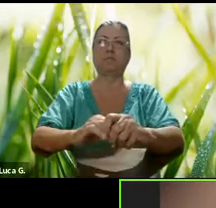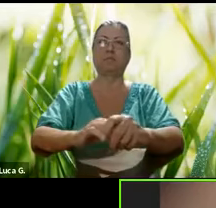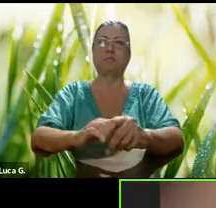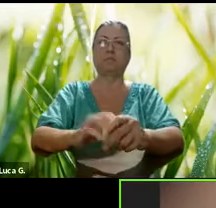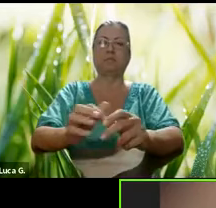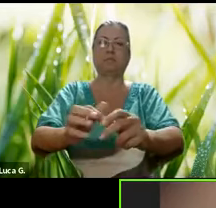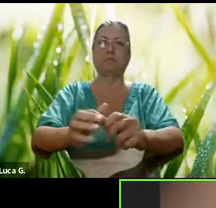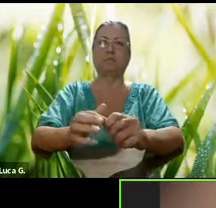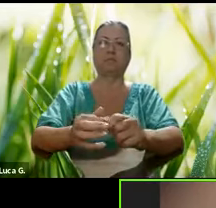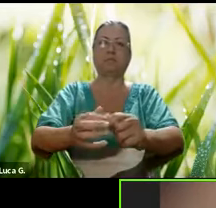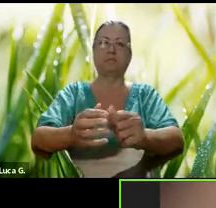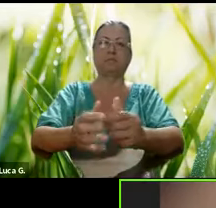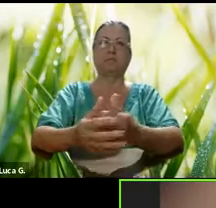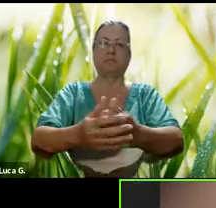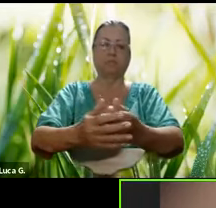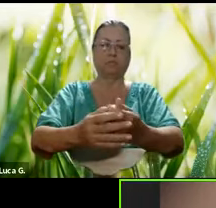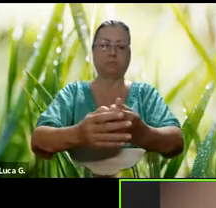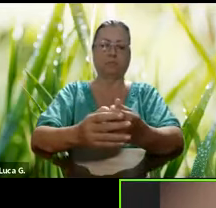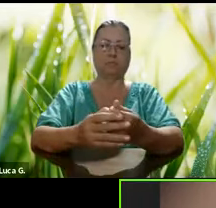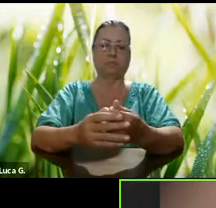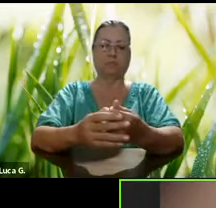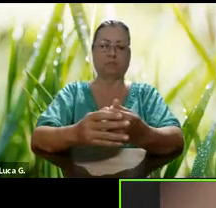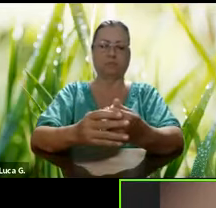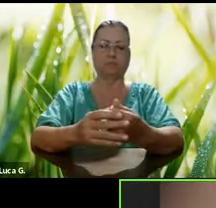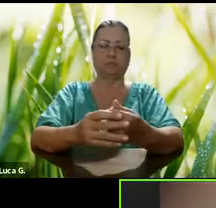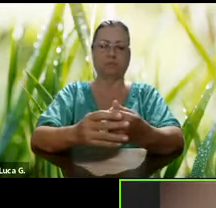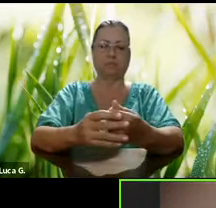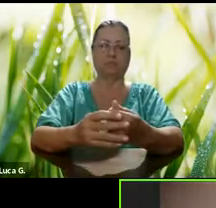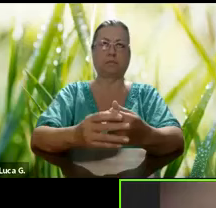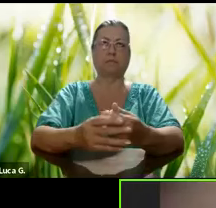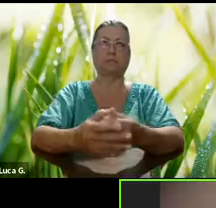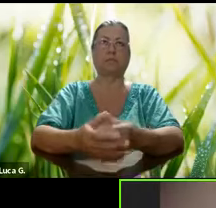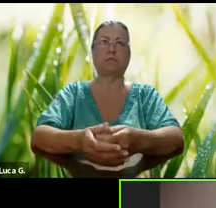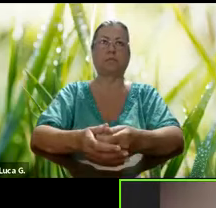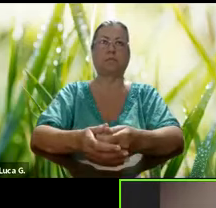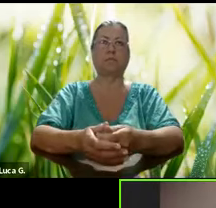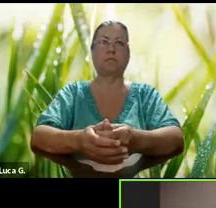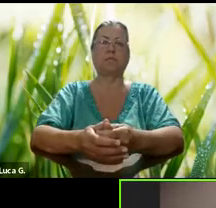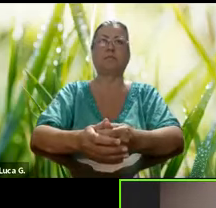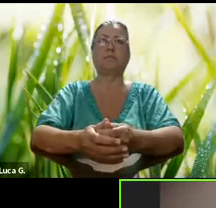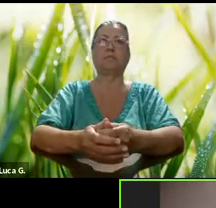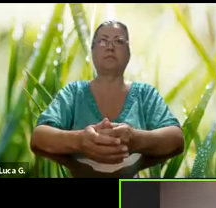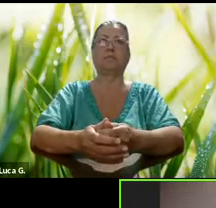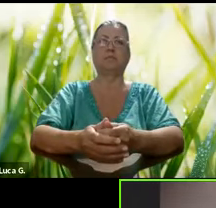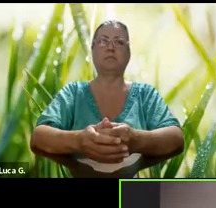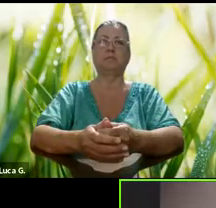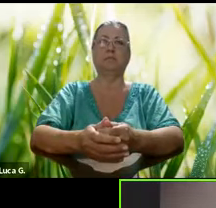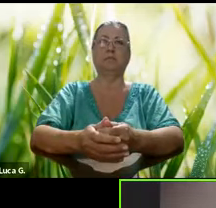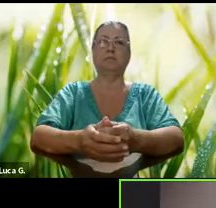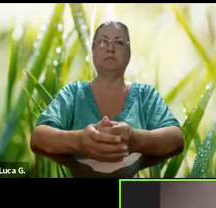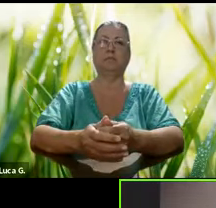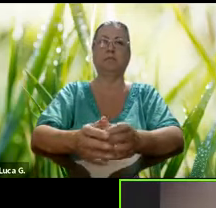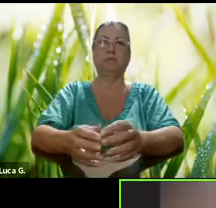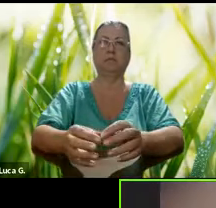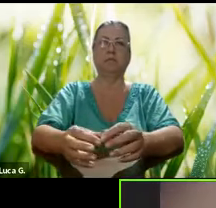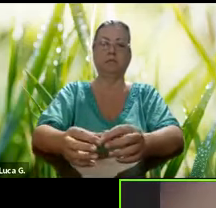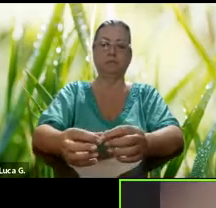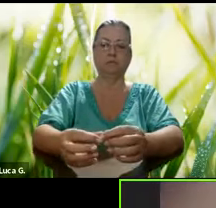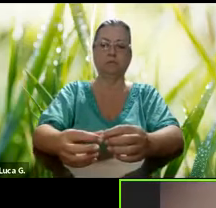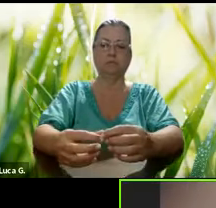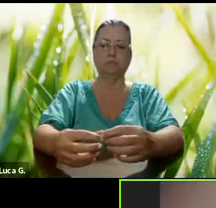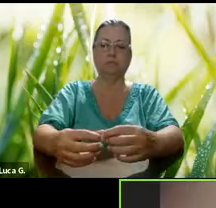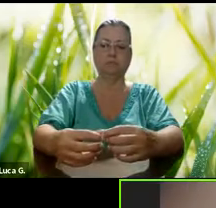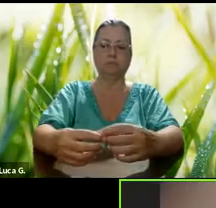e contemporaneamente gli spiriti mentori percepiscono